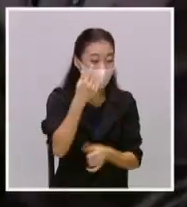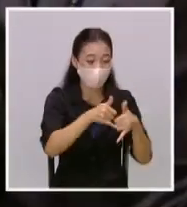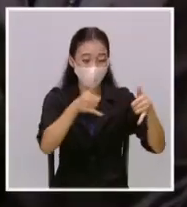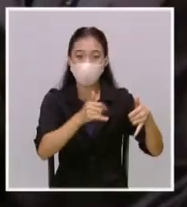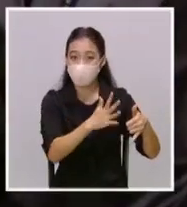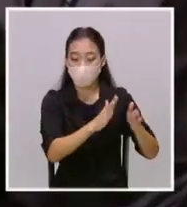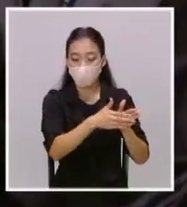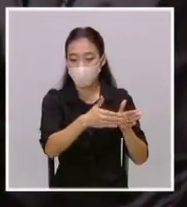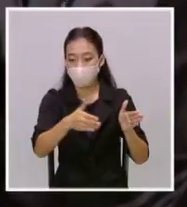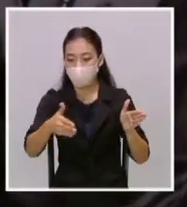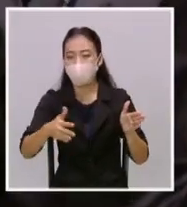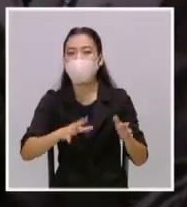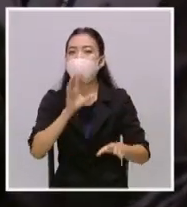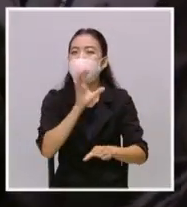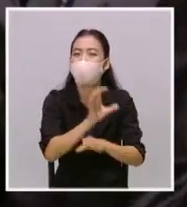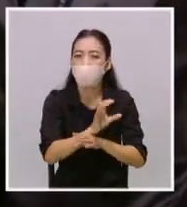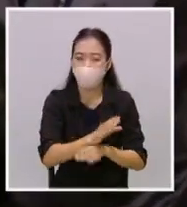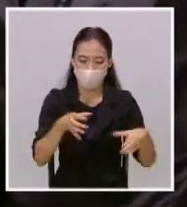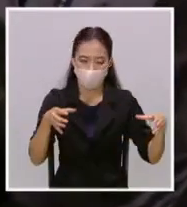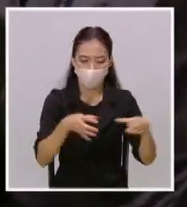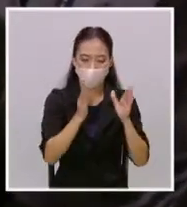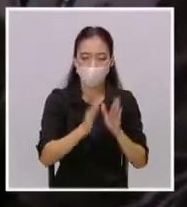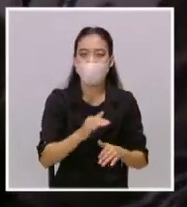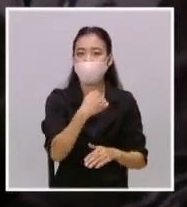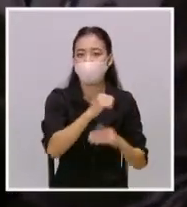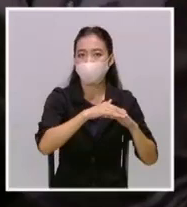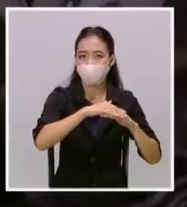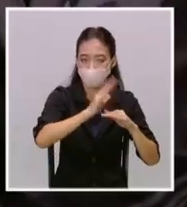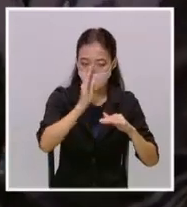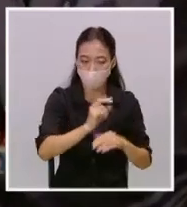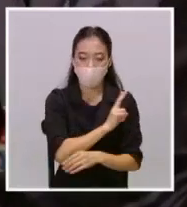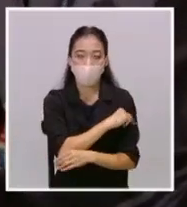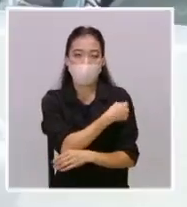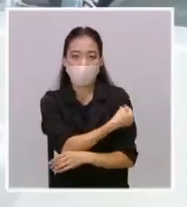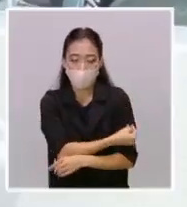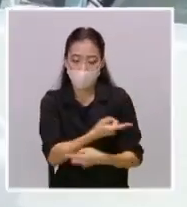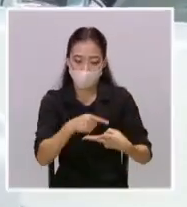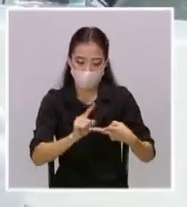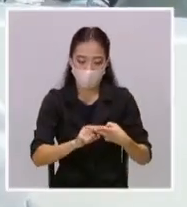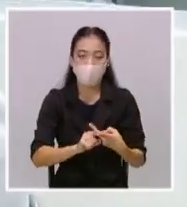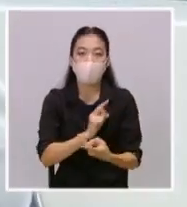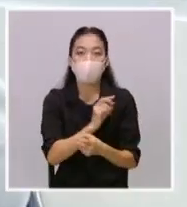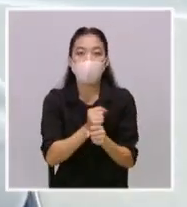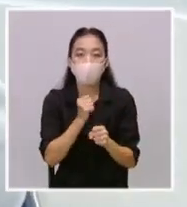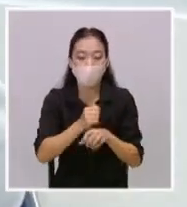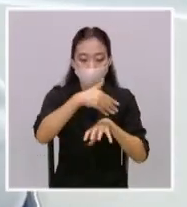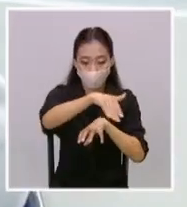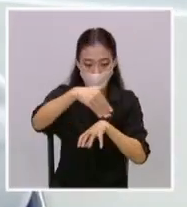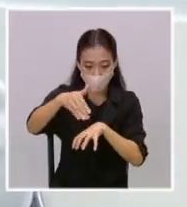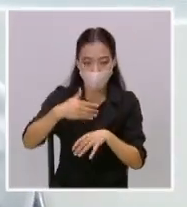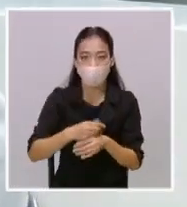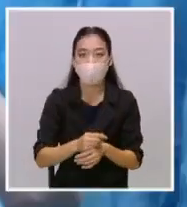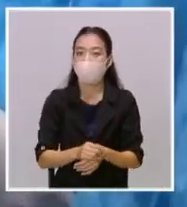ามรวมกลุ่มกันเกิน10คนนอกที่ทำงานและในโรงพยาบาลอีกทั้งต้องเว้นระยะห่างอย่างน้อย2เมตรระห